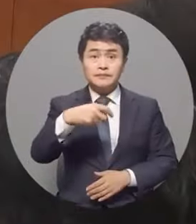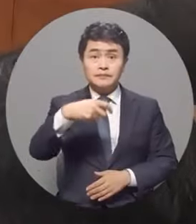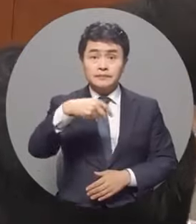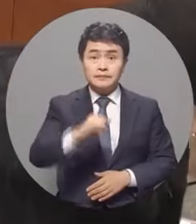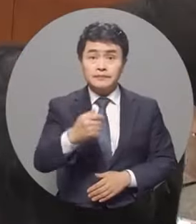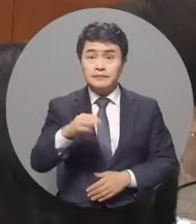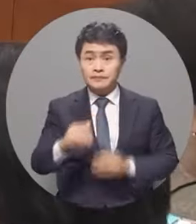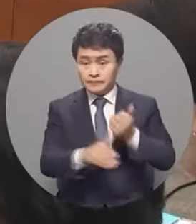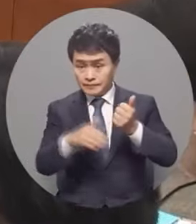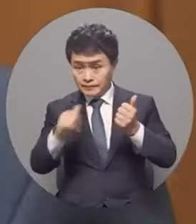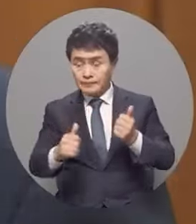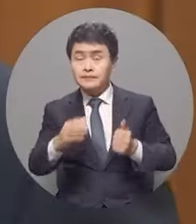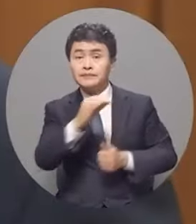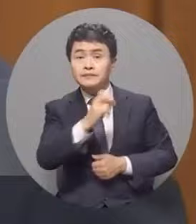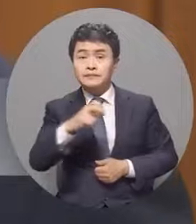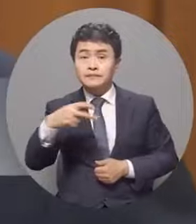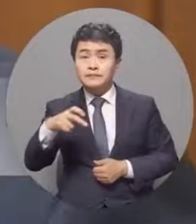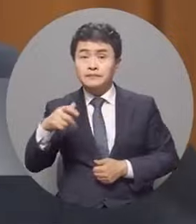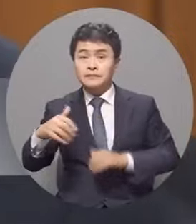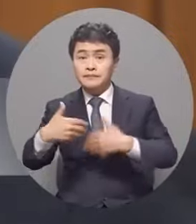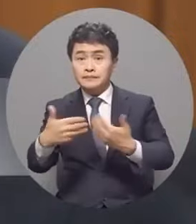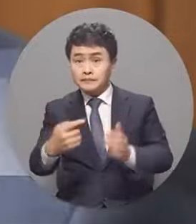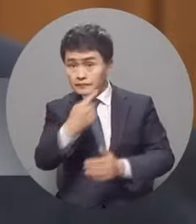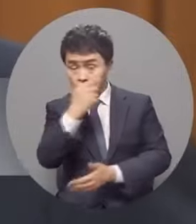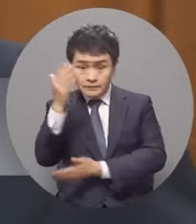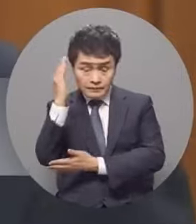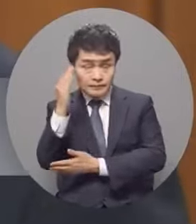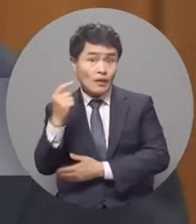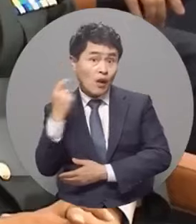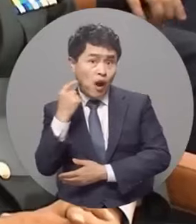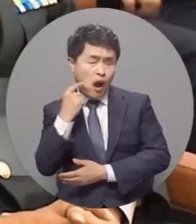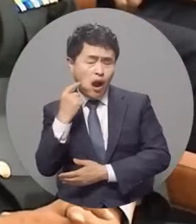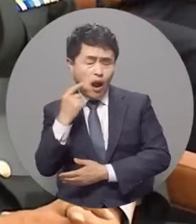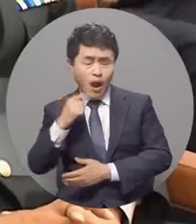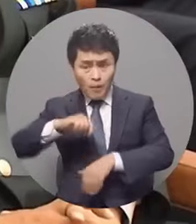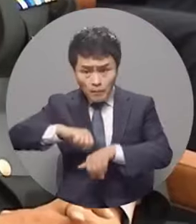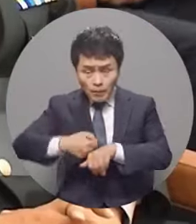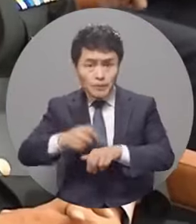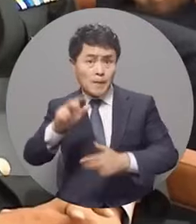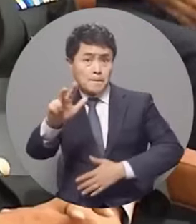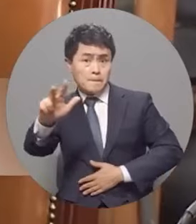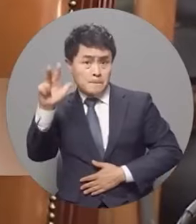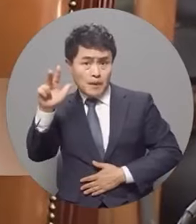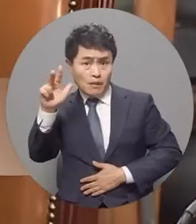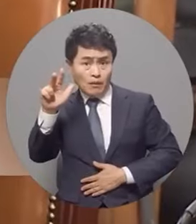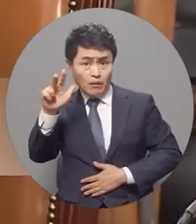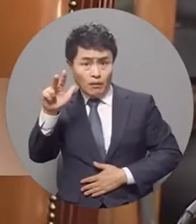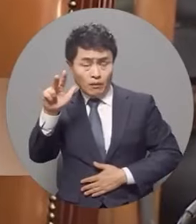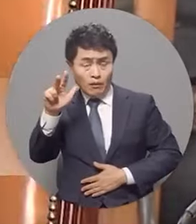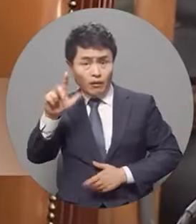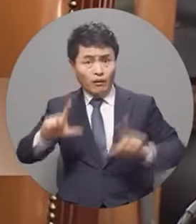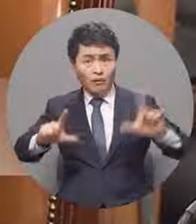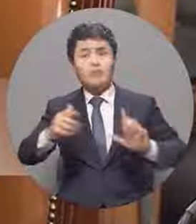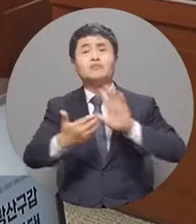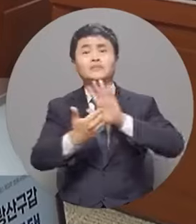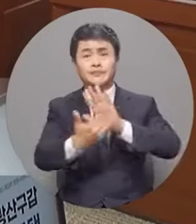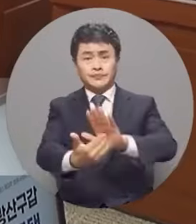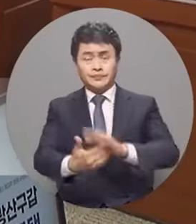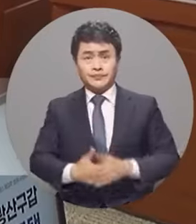차관, 임성근 전 사단장은 증언에 거짓이 있으면 위증의 벌을 받기로 맹세하는 증인 선서 자체를